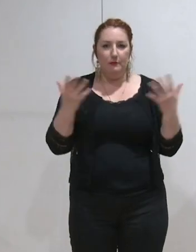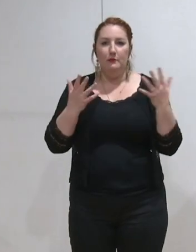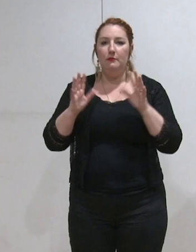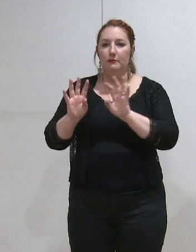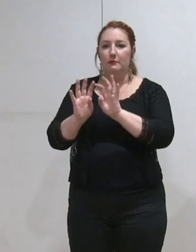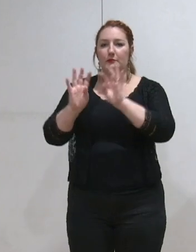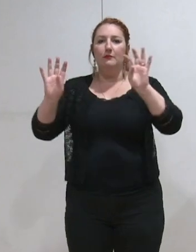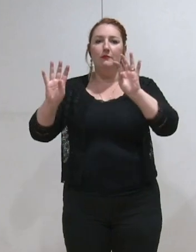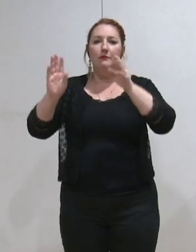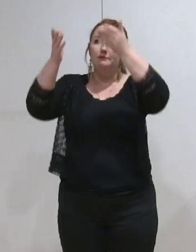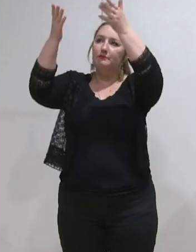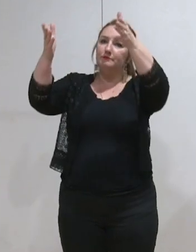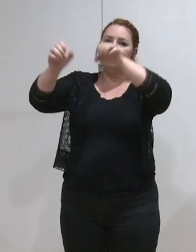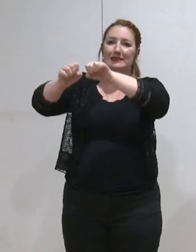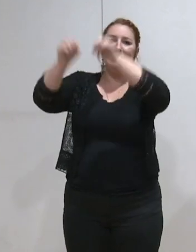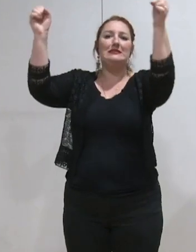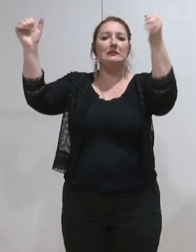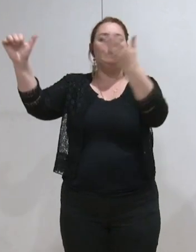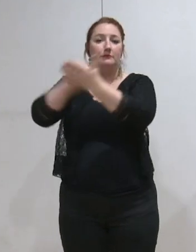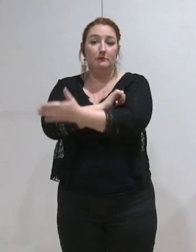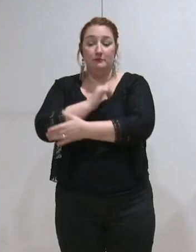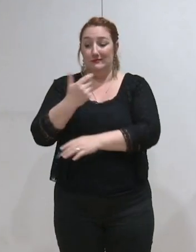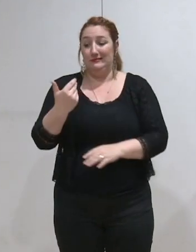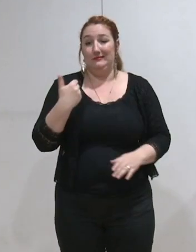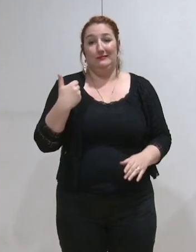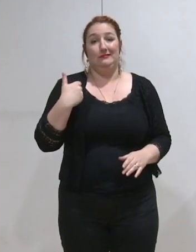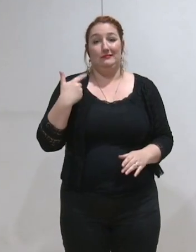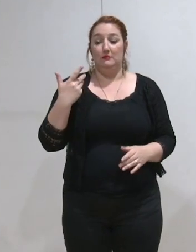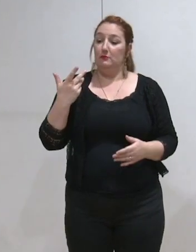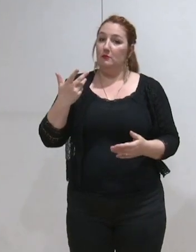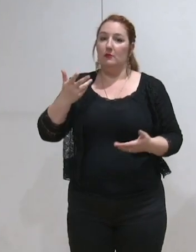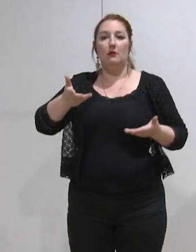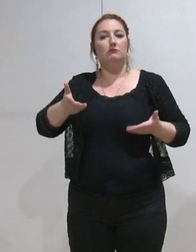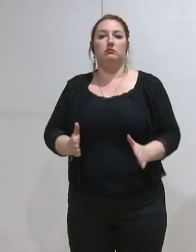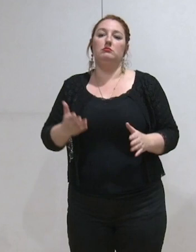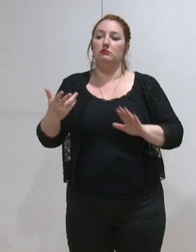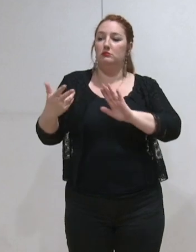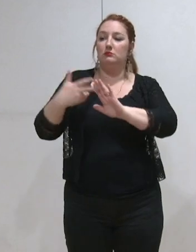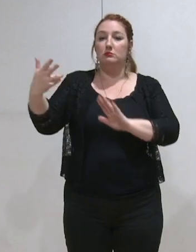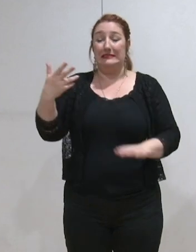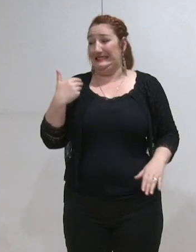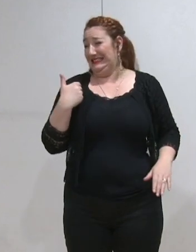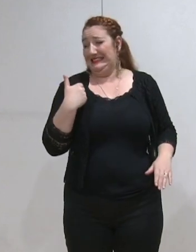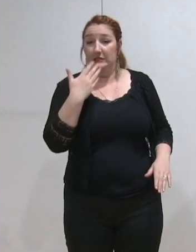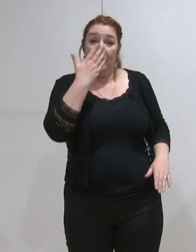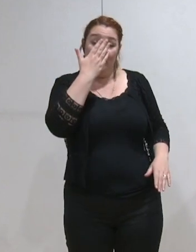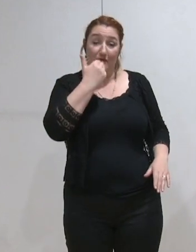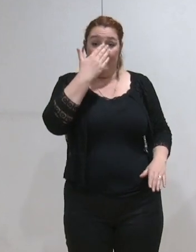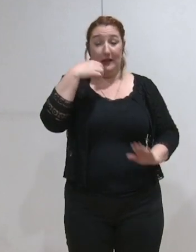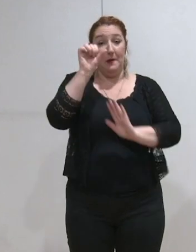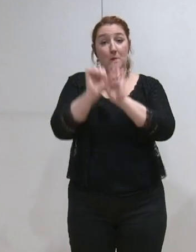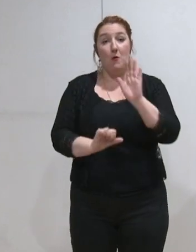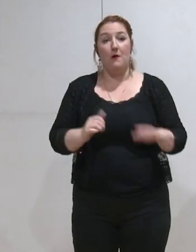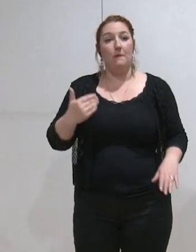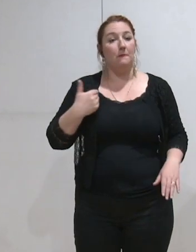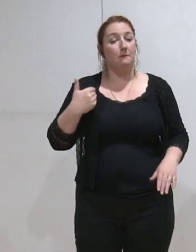rendre un un très récemment au mois de février qui indique très